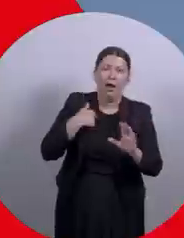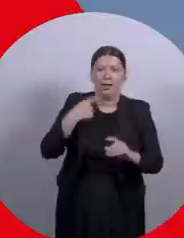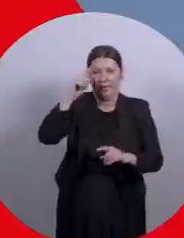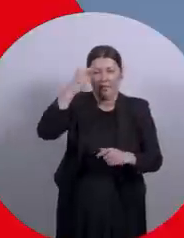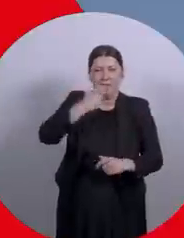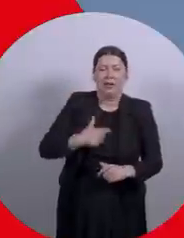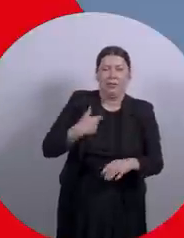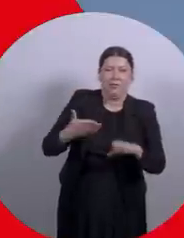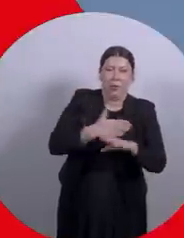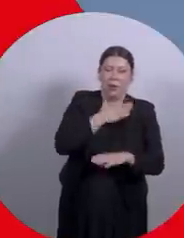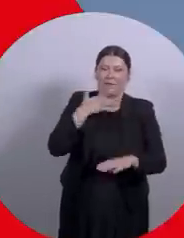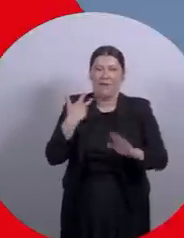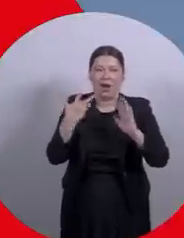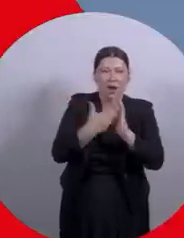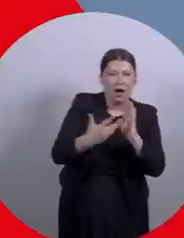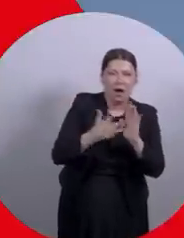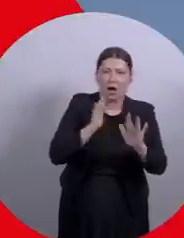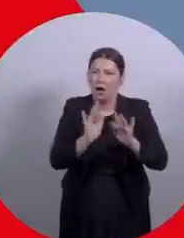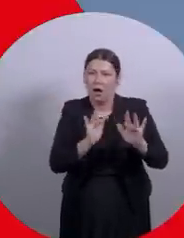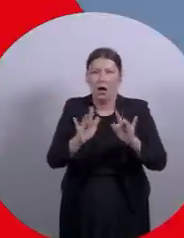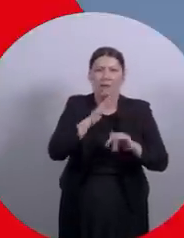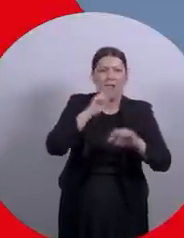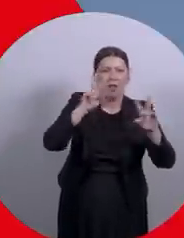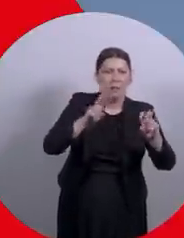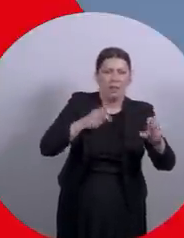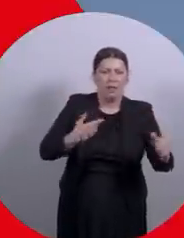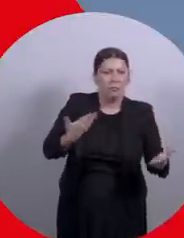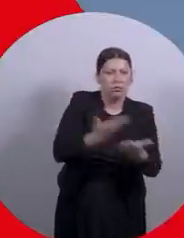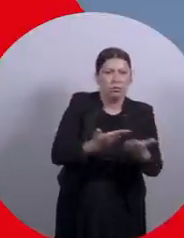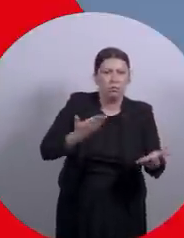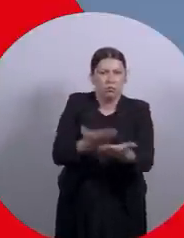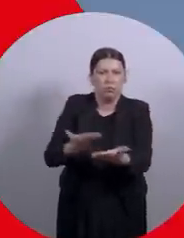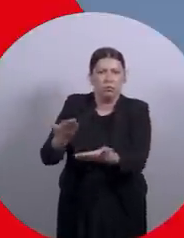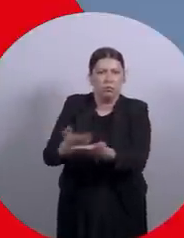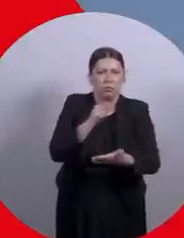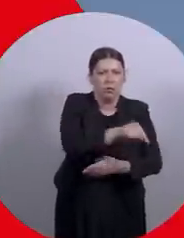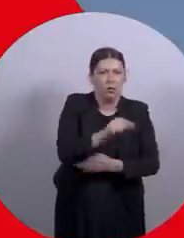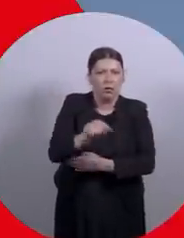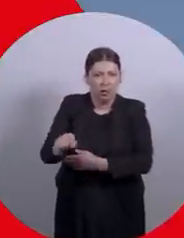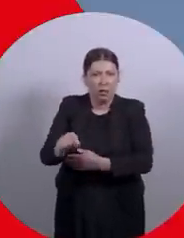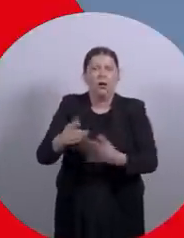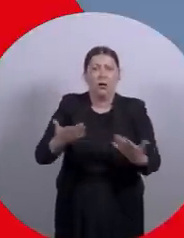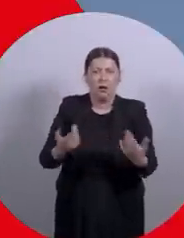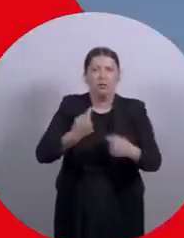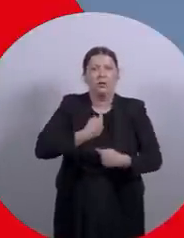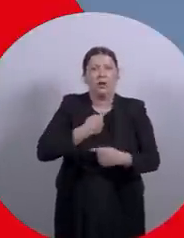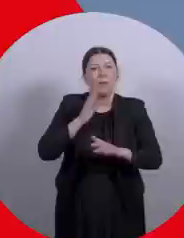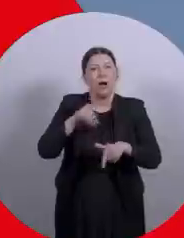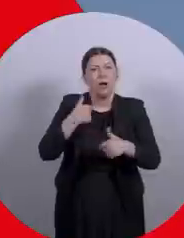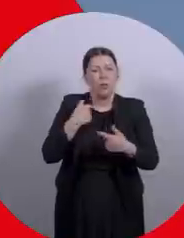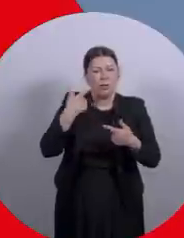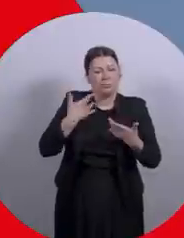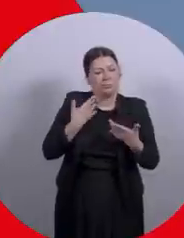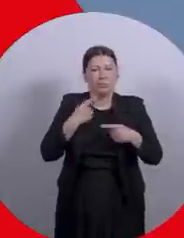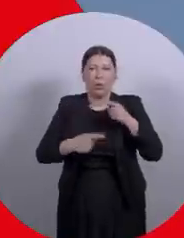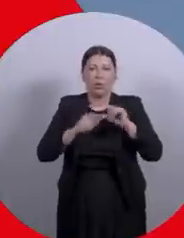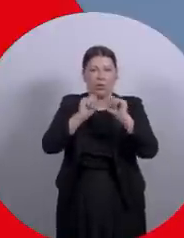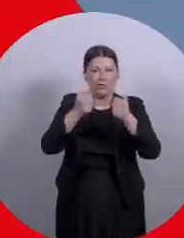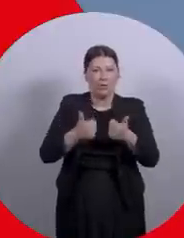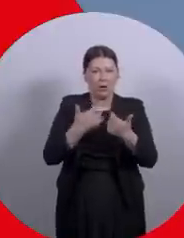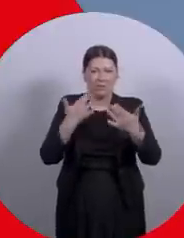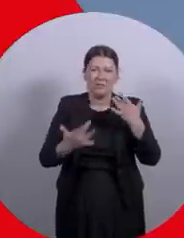viele Themen auf den Tisch gesetzt hat der eine Politik gemacht hat die vielleicht in dem einen oder anderen